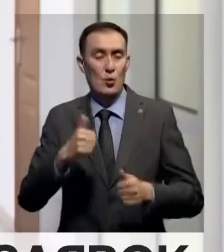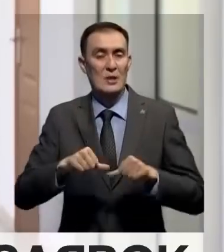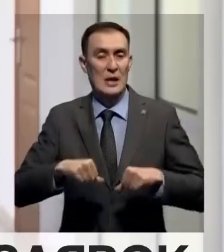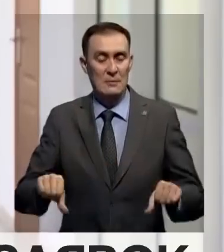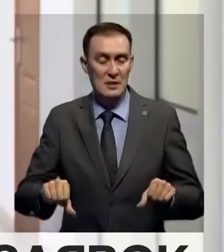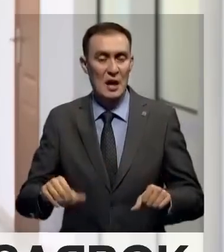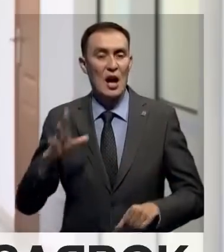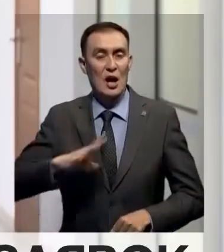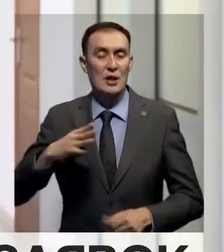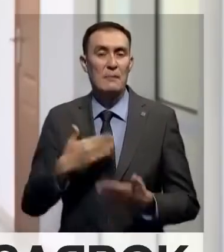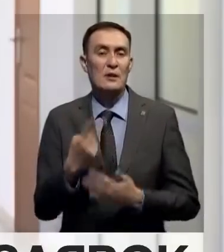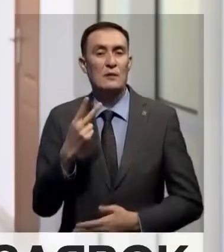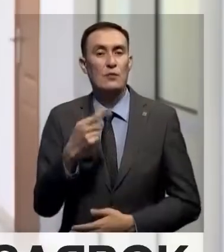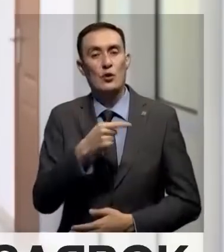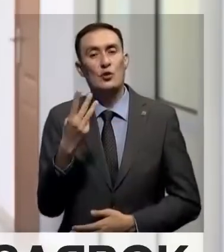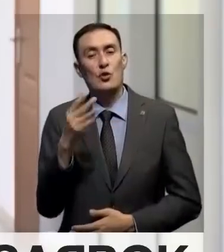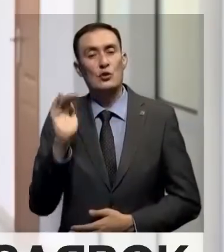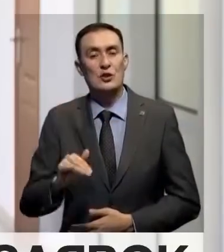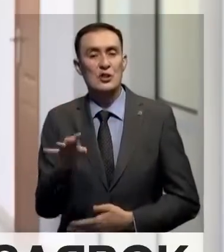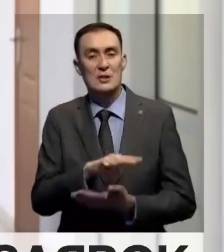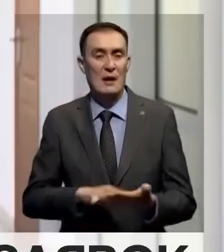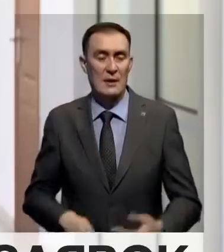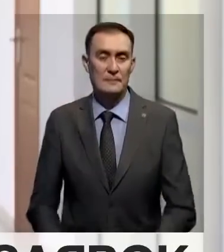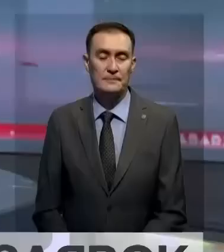комиссии. Ожидаем порядка 2000–3000 заявок.